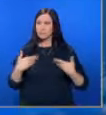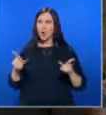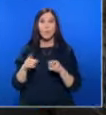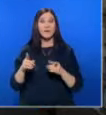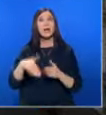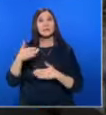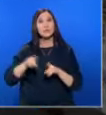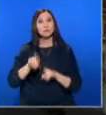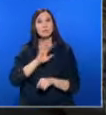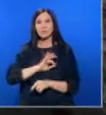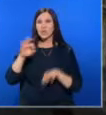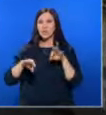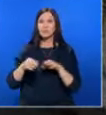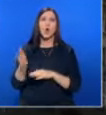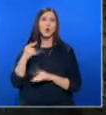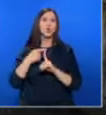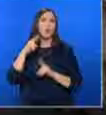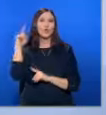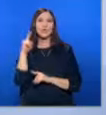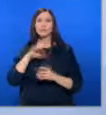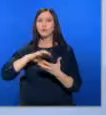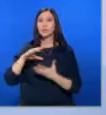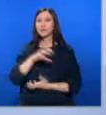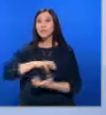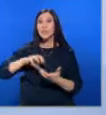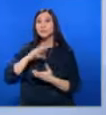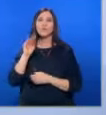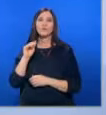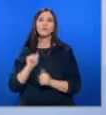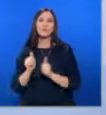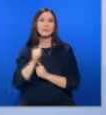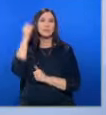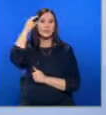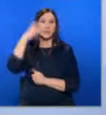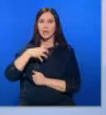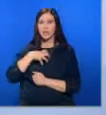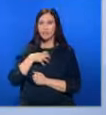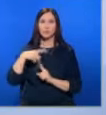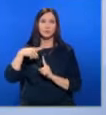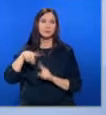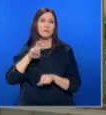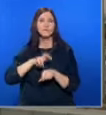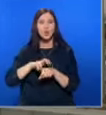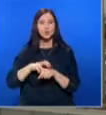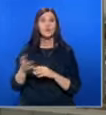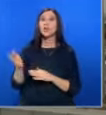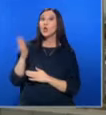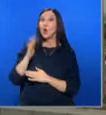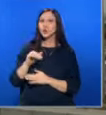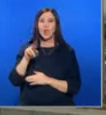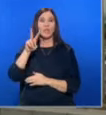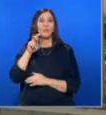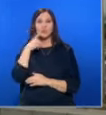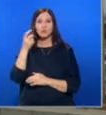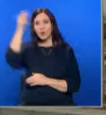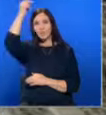избори. В още от деня за политическата криза говори заместник-председателят на ГЕРБ Томислав Дончев и още.